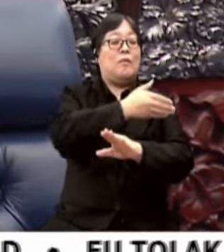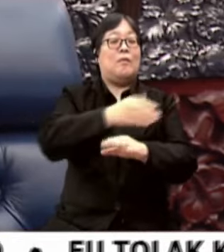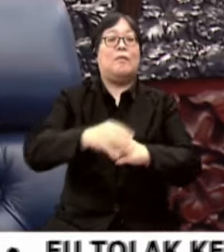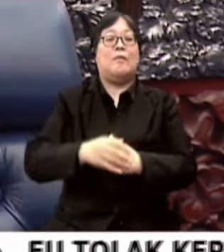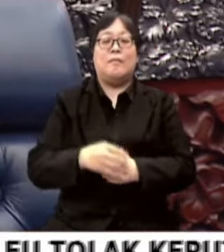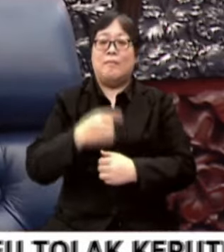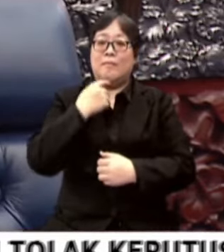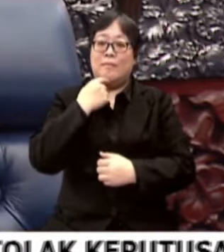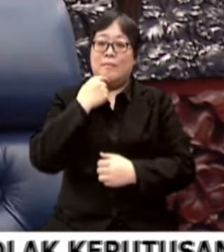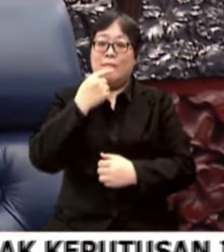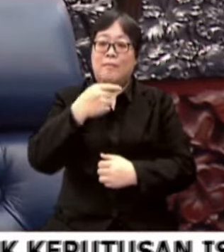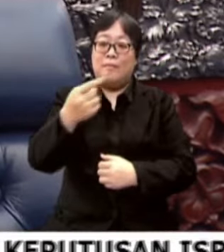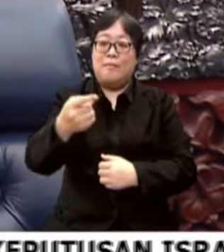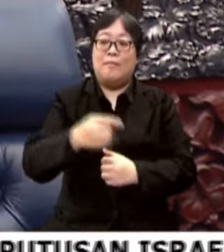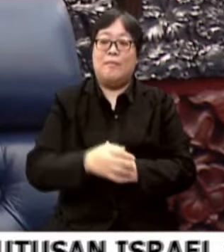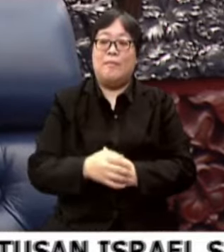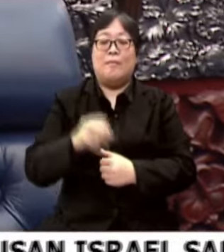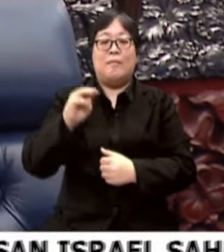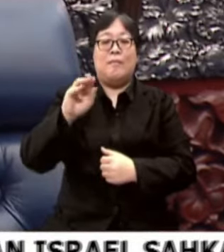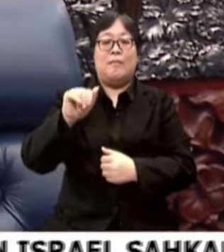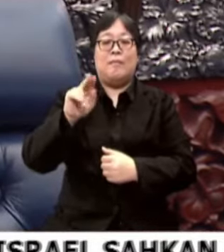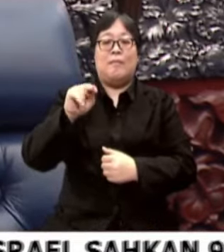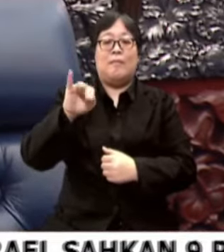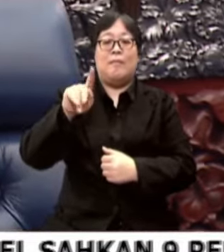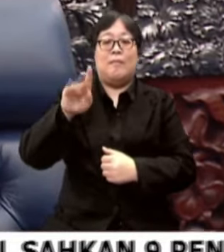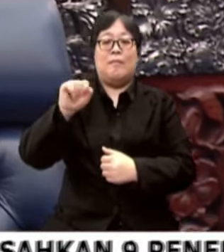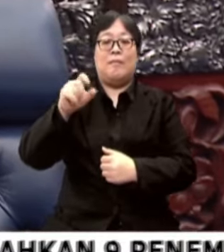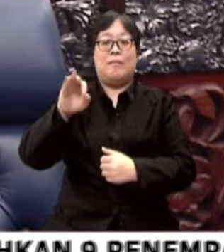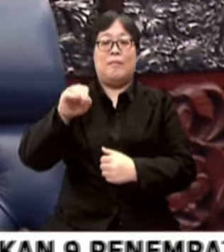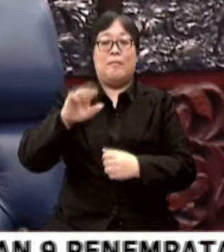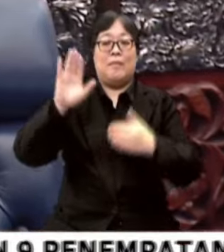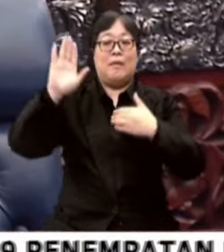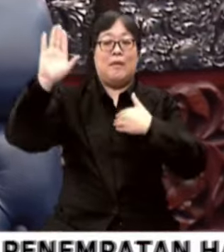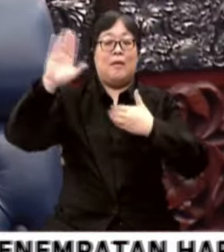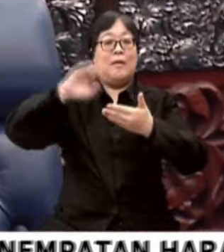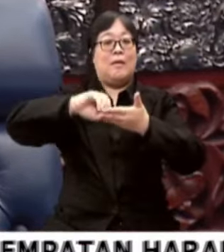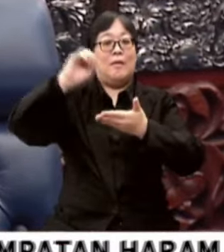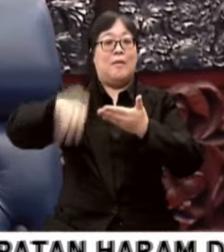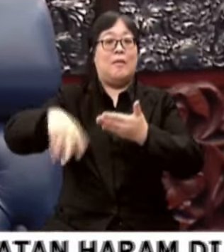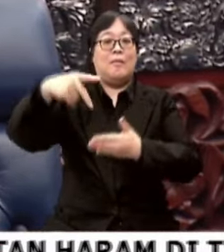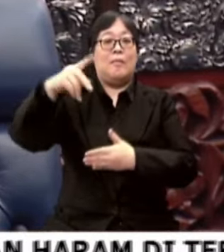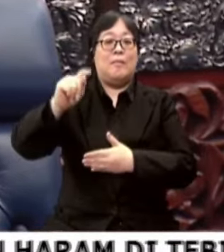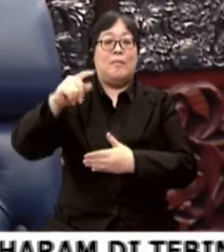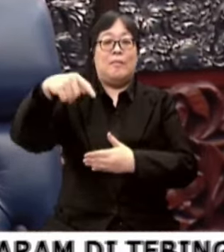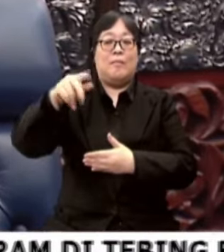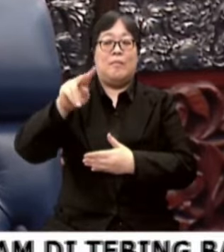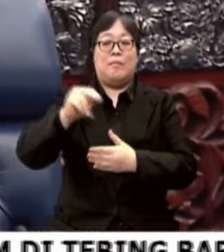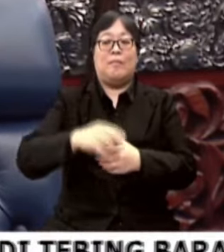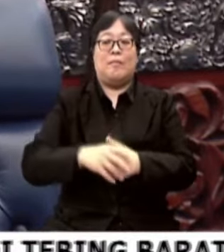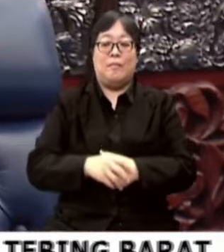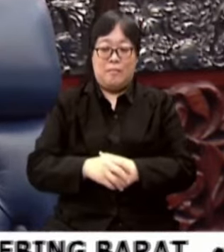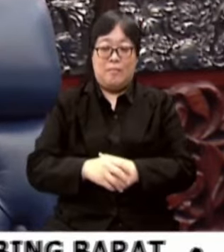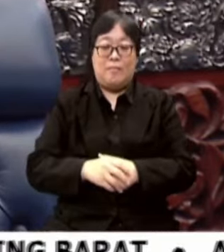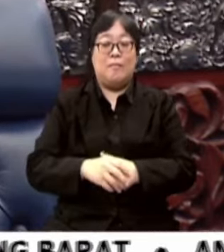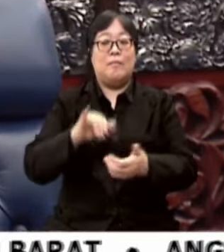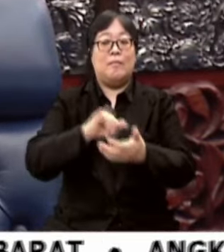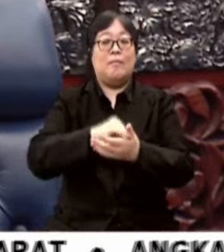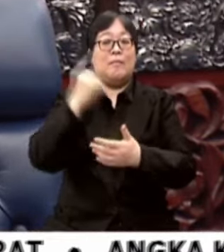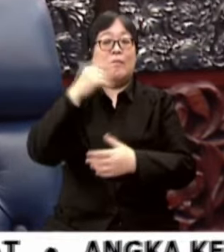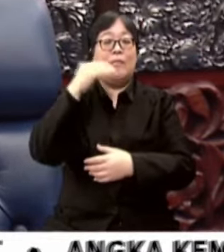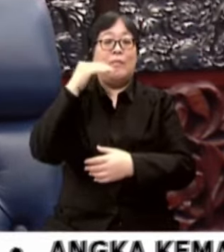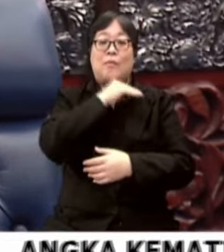menyatakan bahwa dalam Manifesto paketan harapan menjanjikan untuk menghapuskan PT pdn itu adalah satu